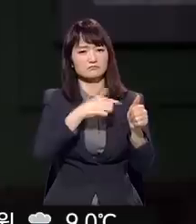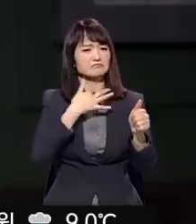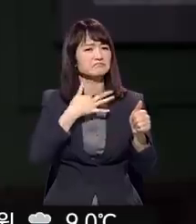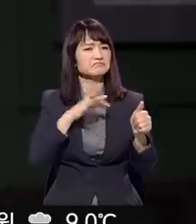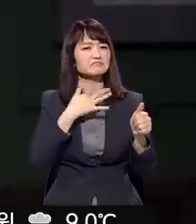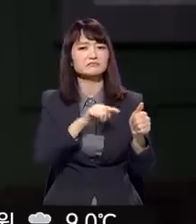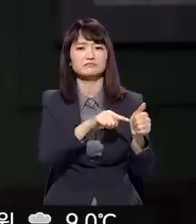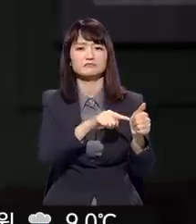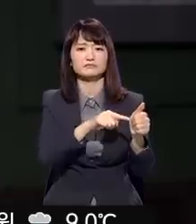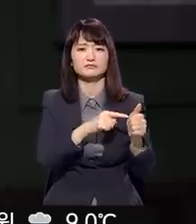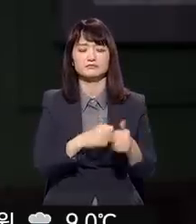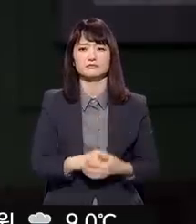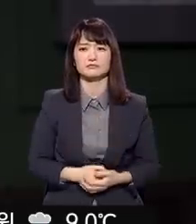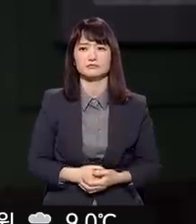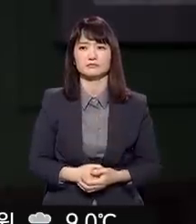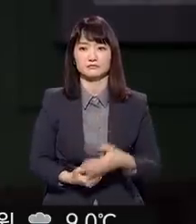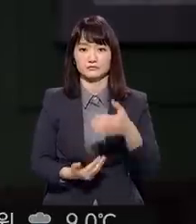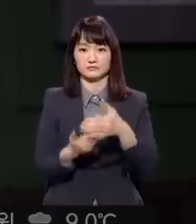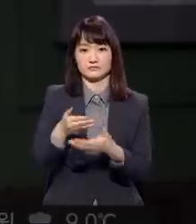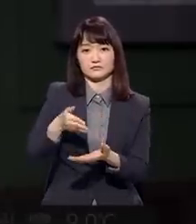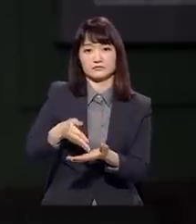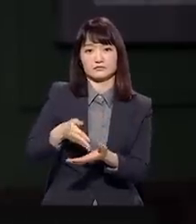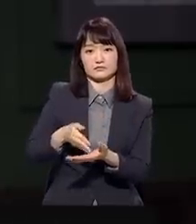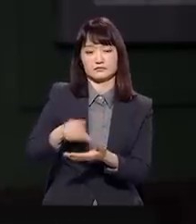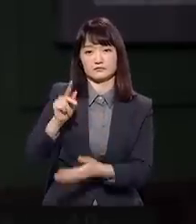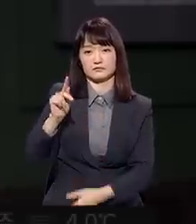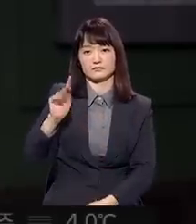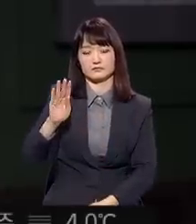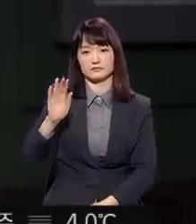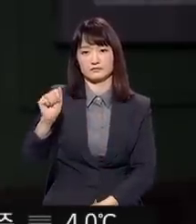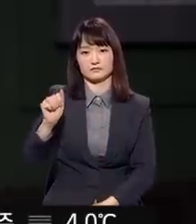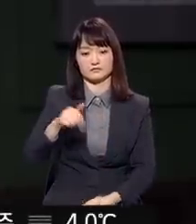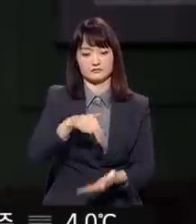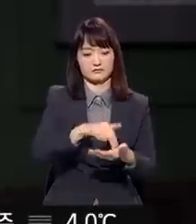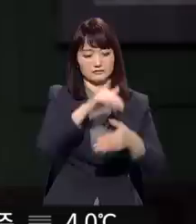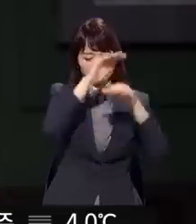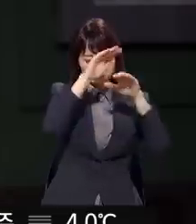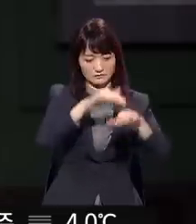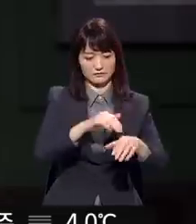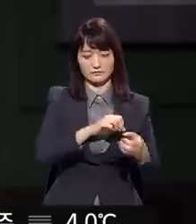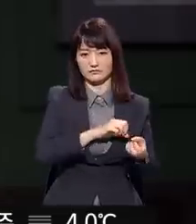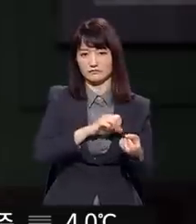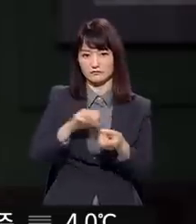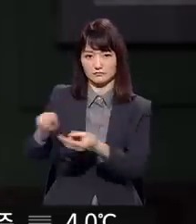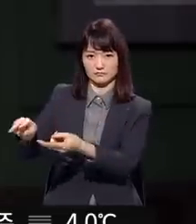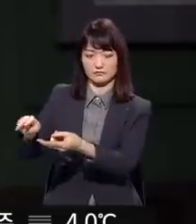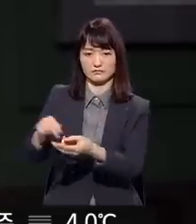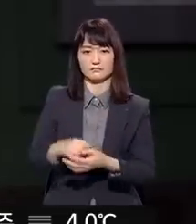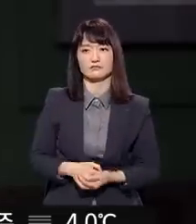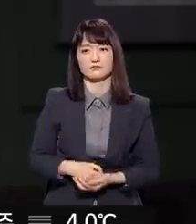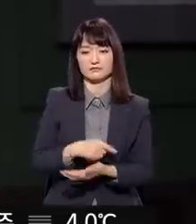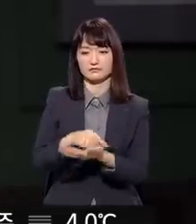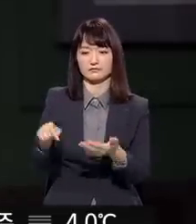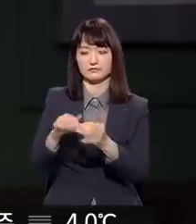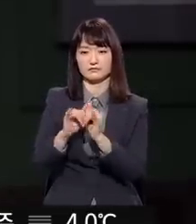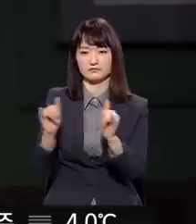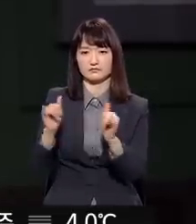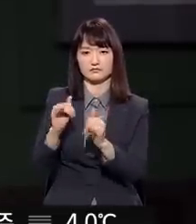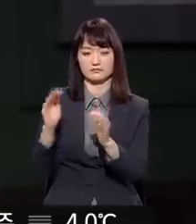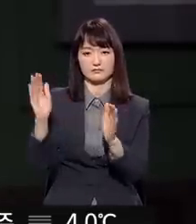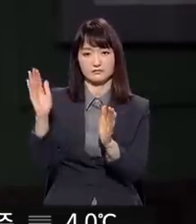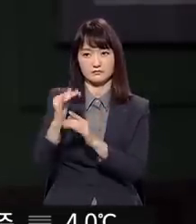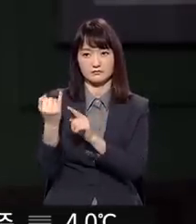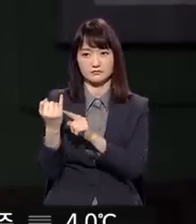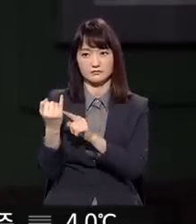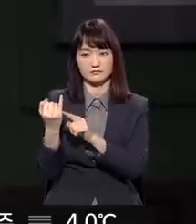있습니다. 또 이 사건을 보도한 KBS 측에 입장문을 보냈습니다. 그 내용을 좀 말씀을 드리면요. 피해 학생이 이성으로 다가오는